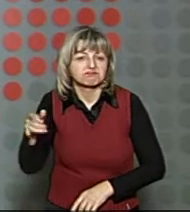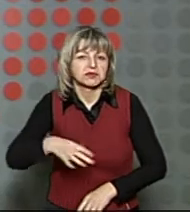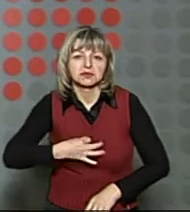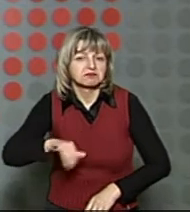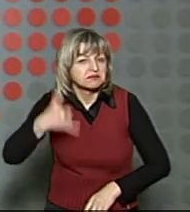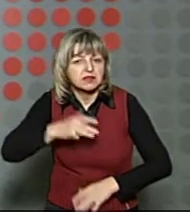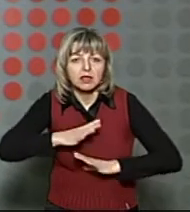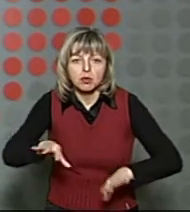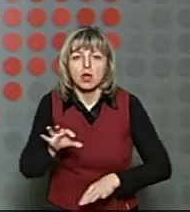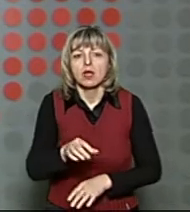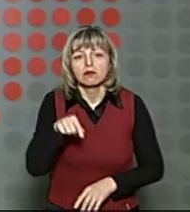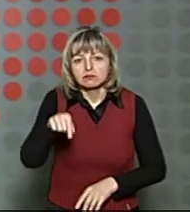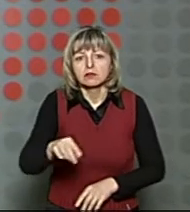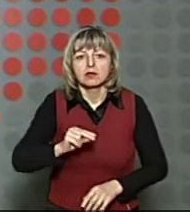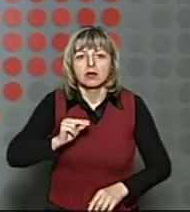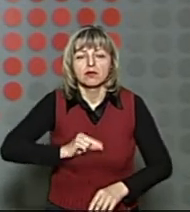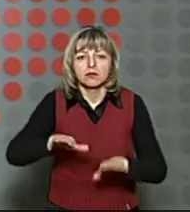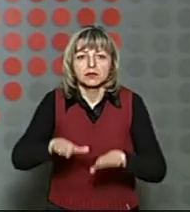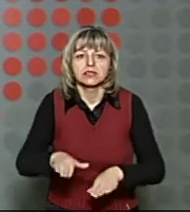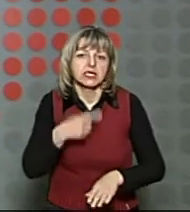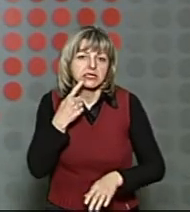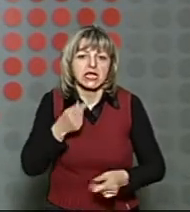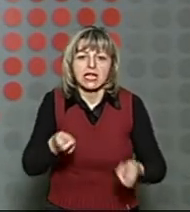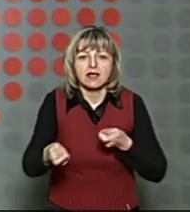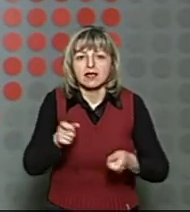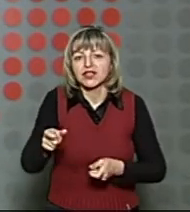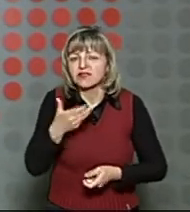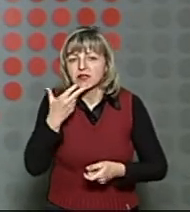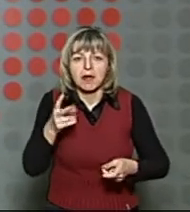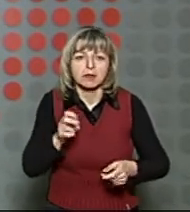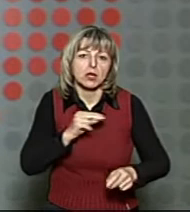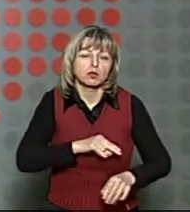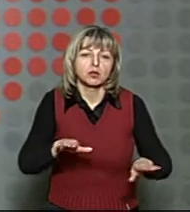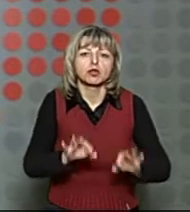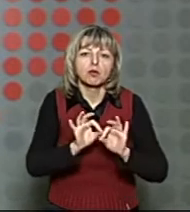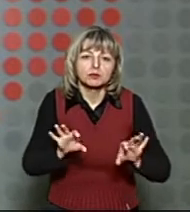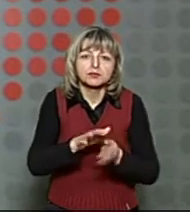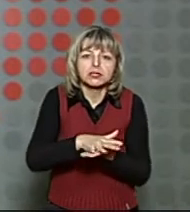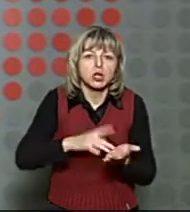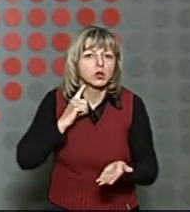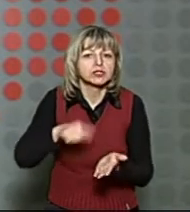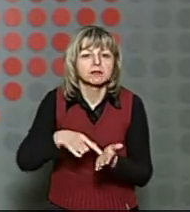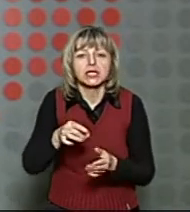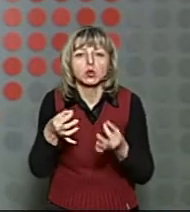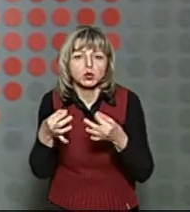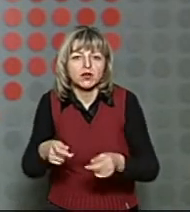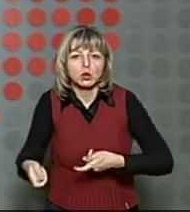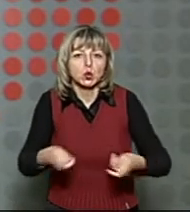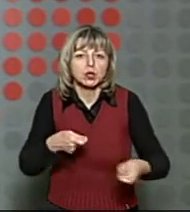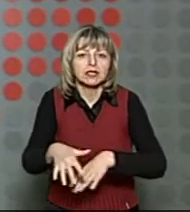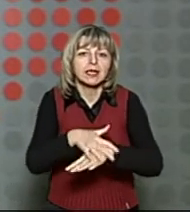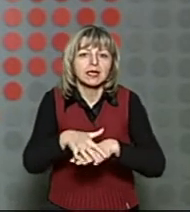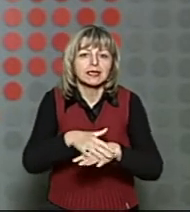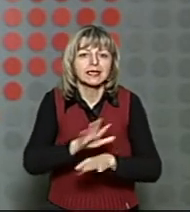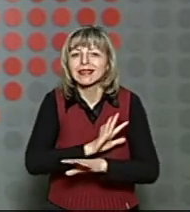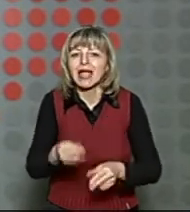відповідали, в офісі сказали, що керівників немає на місці. Продовжуємо випуск. Луцька міська рада дозволила торгівлю на